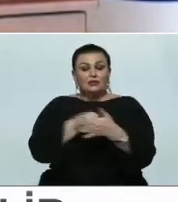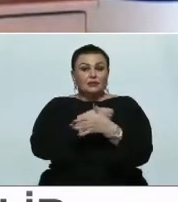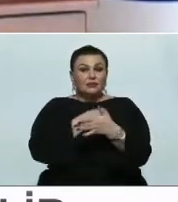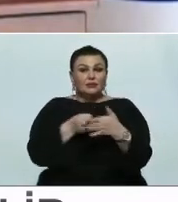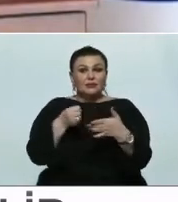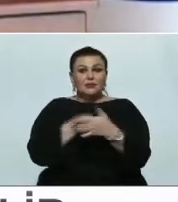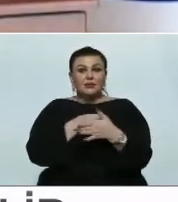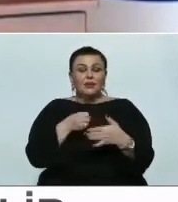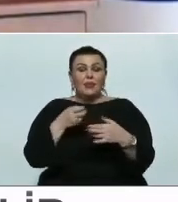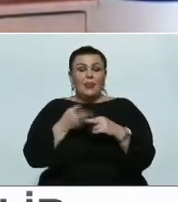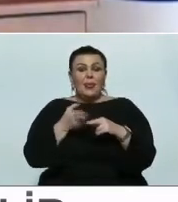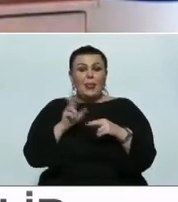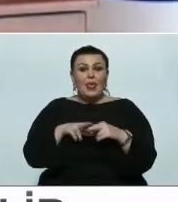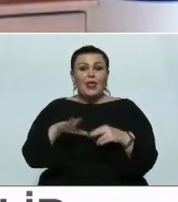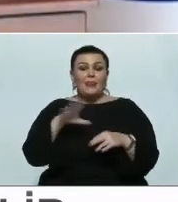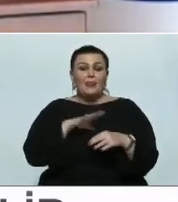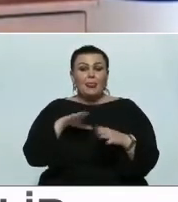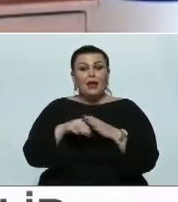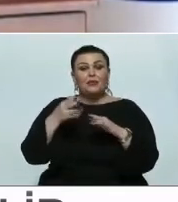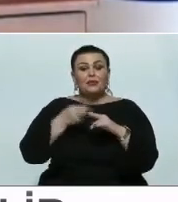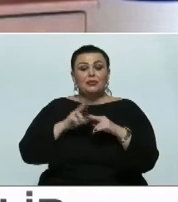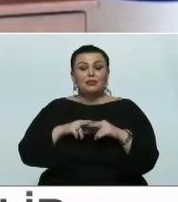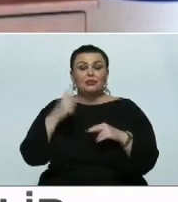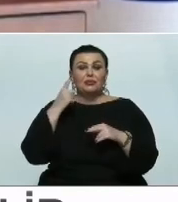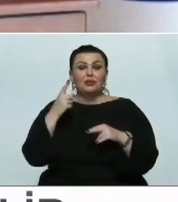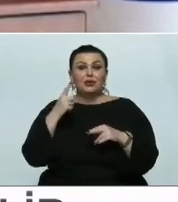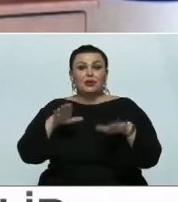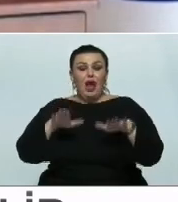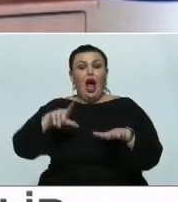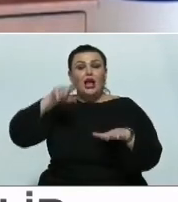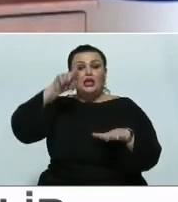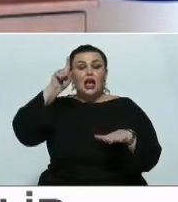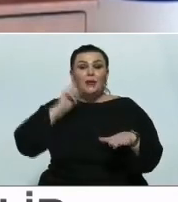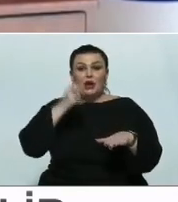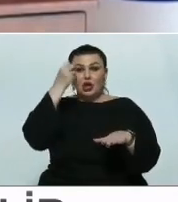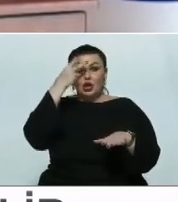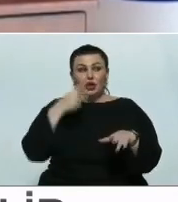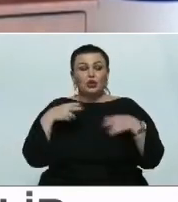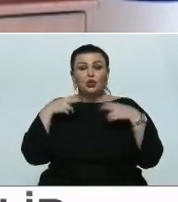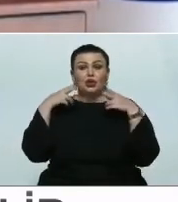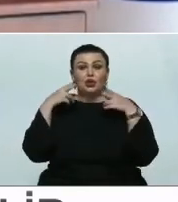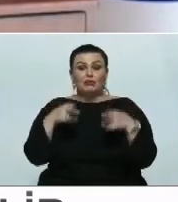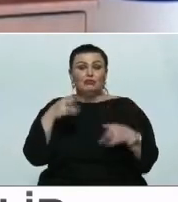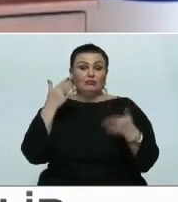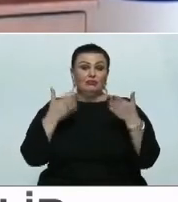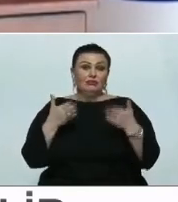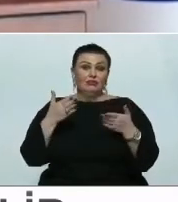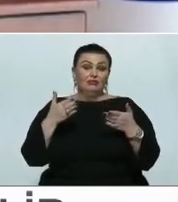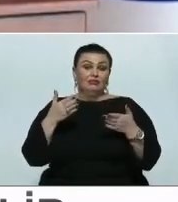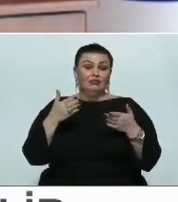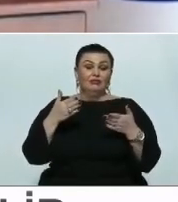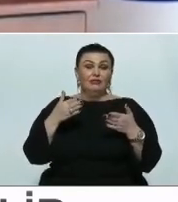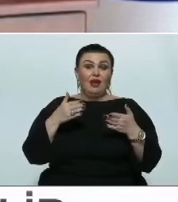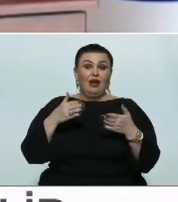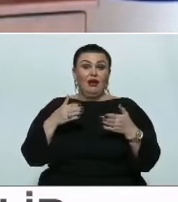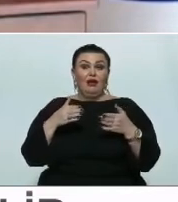sıkıştırılmasının çabalarının olduğu bir ortamda Azerbaycan'a iki günlük bir ziyaret bence bir